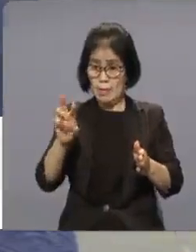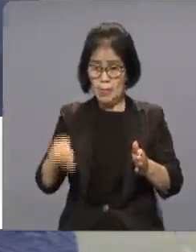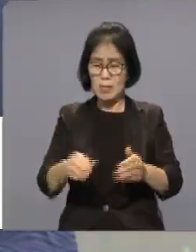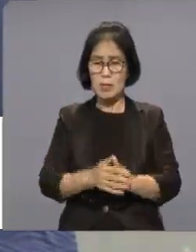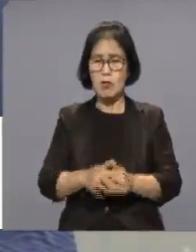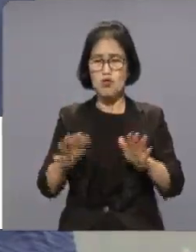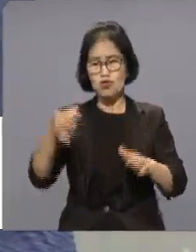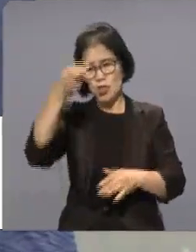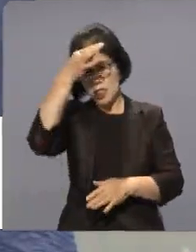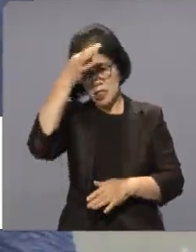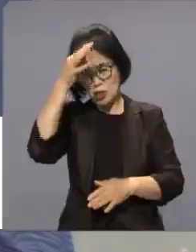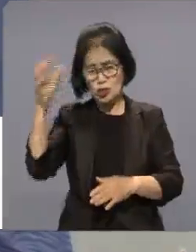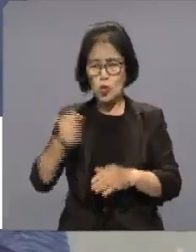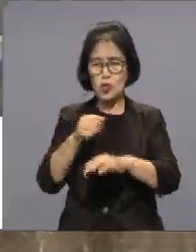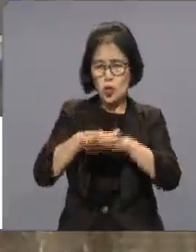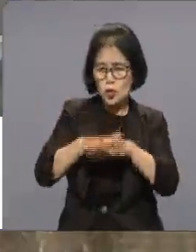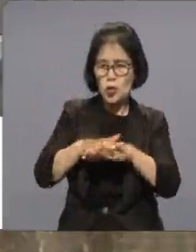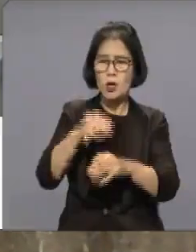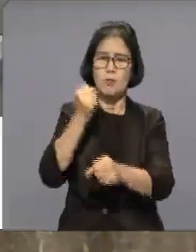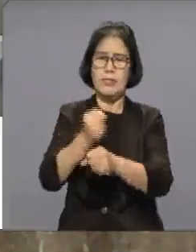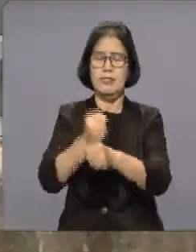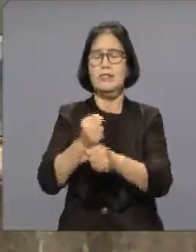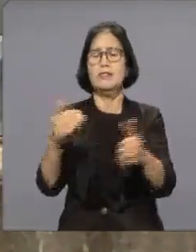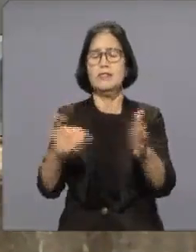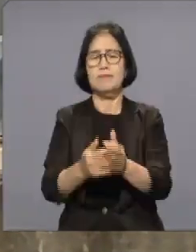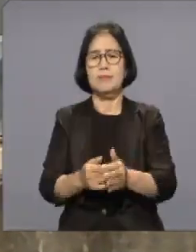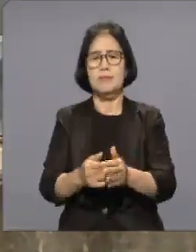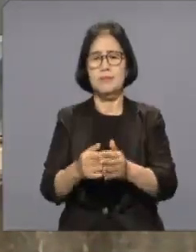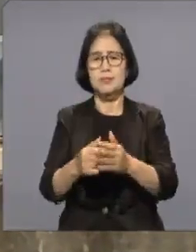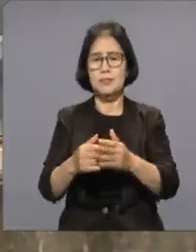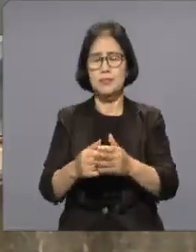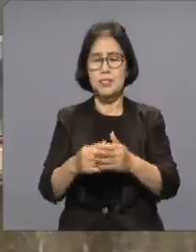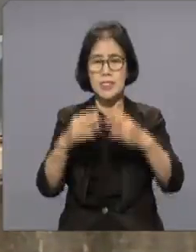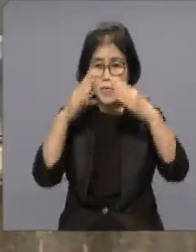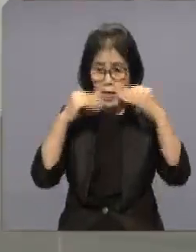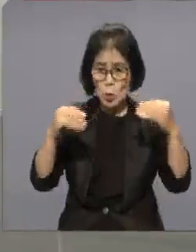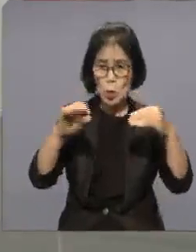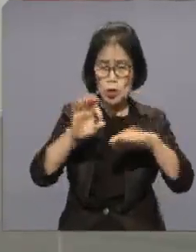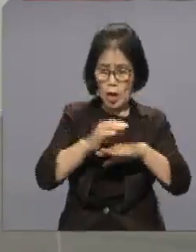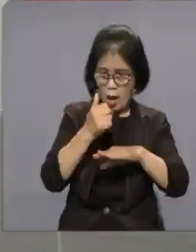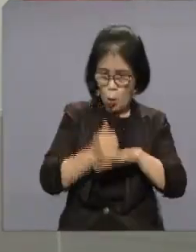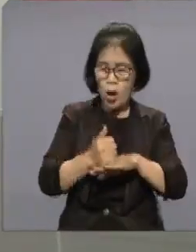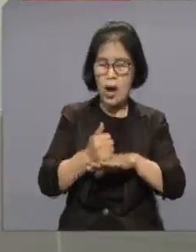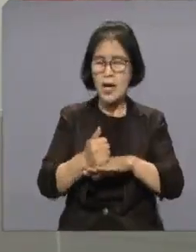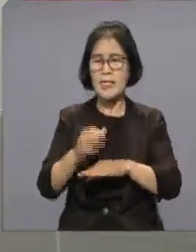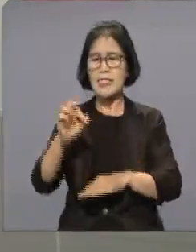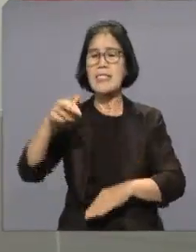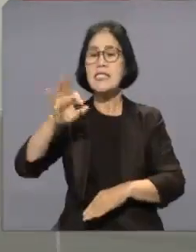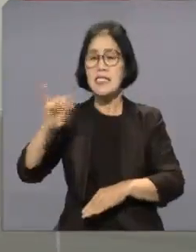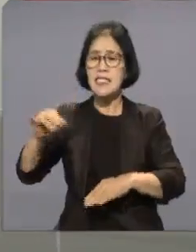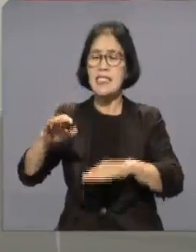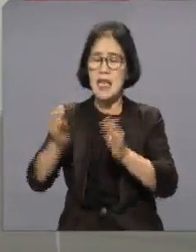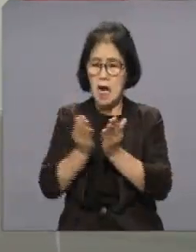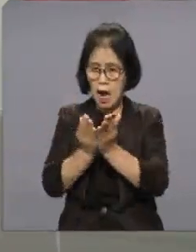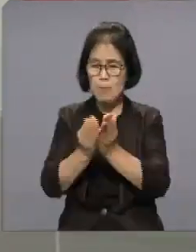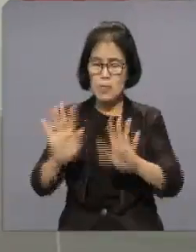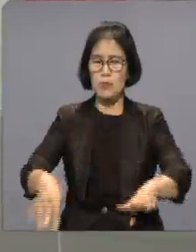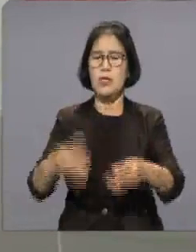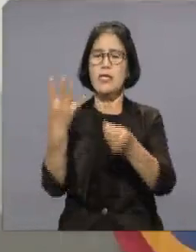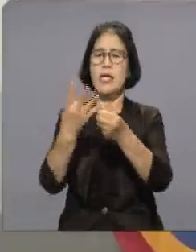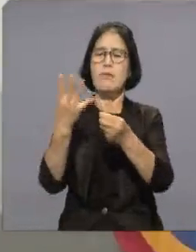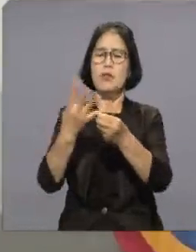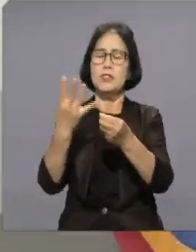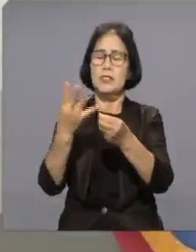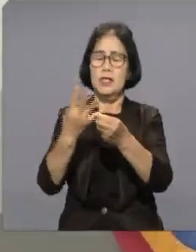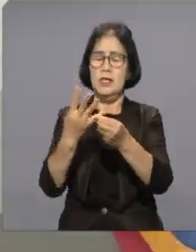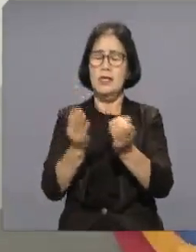우리 기술로 설계하고 건조했습니다. 세종대왕함과 율곡 이이함, 서해 류성룡 함에 이은 네 번째